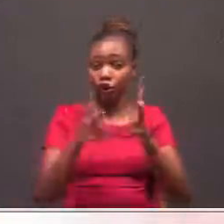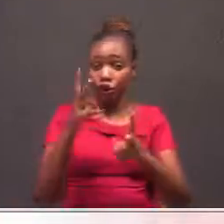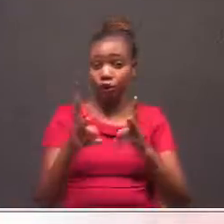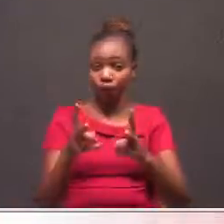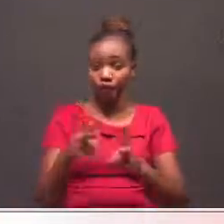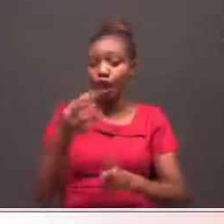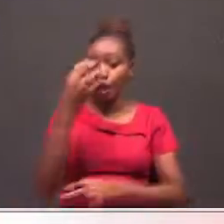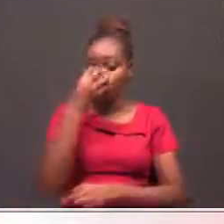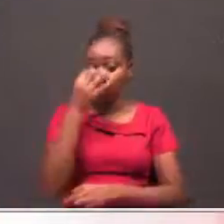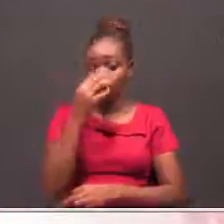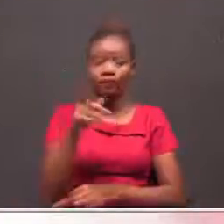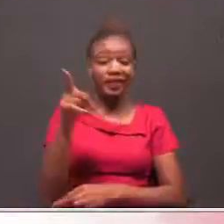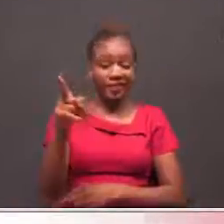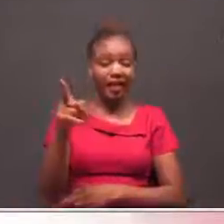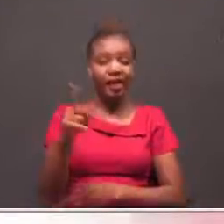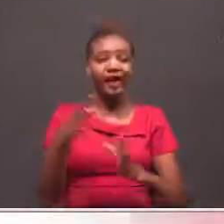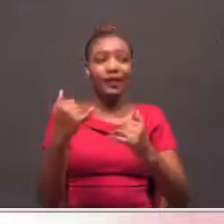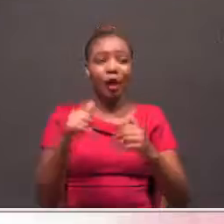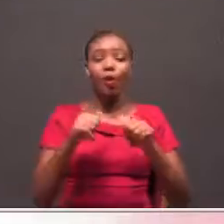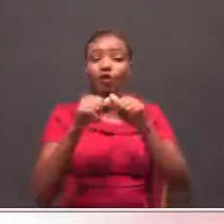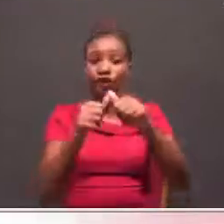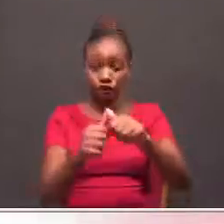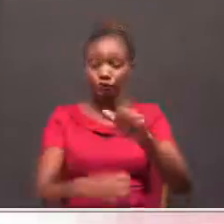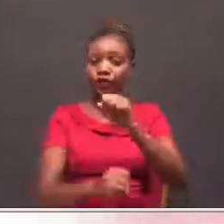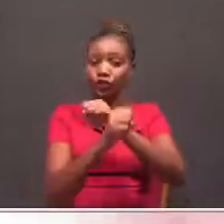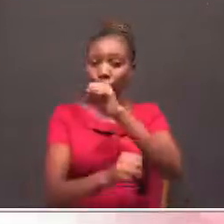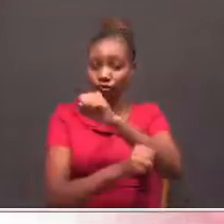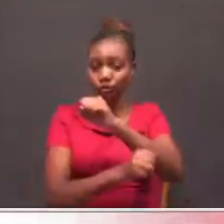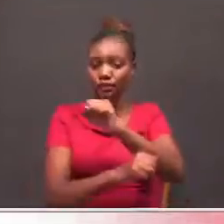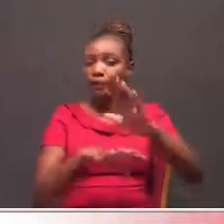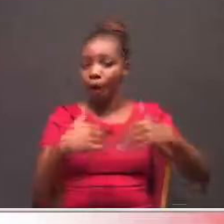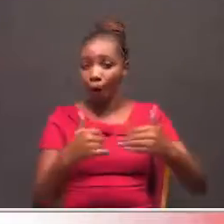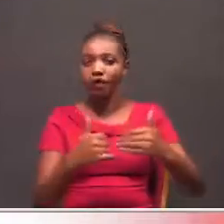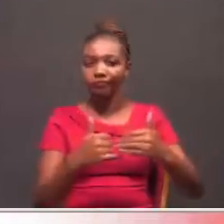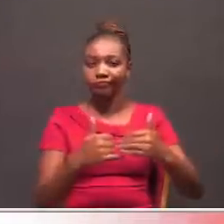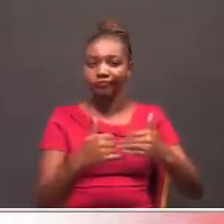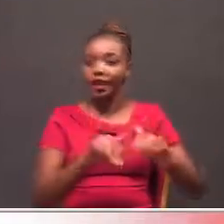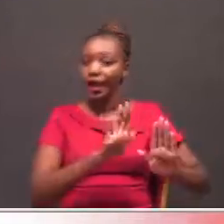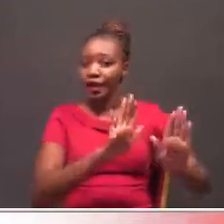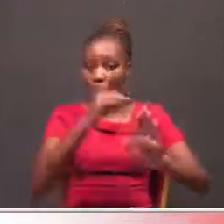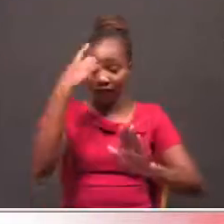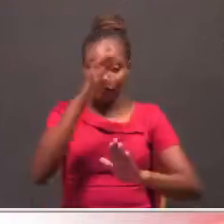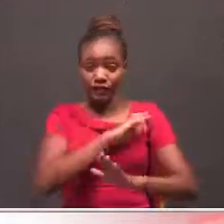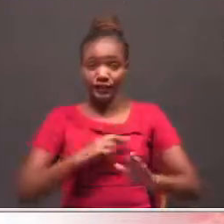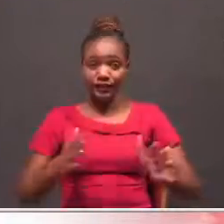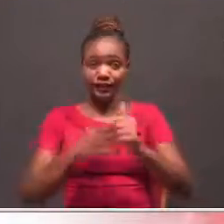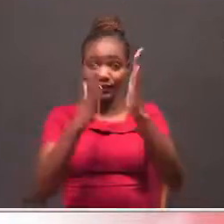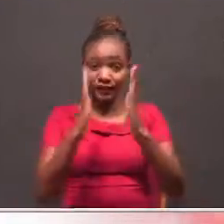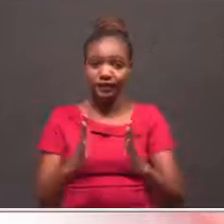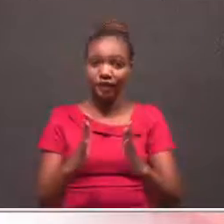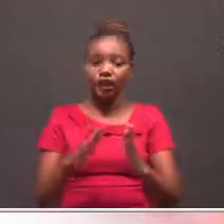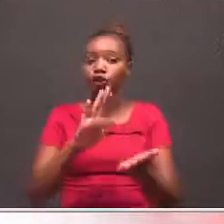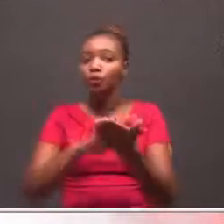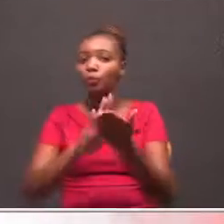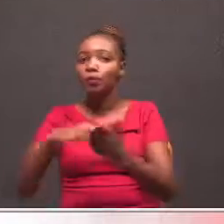2022, naibu rais William Ruto ameridhia kauli ya viongozi wa kidini la kutoruhusu siasa kuendelezwa kanisani, Ruto